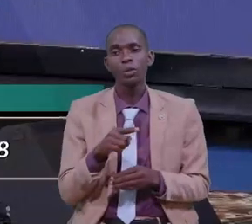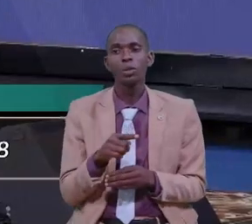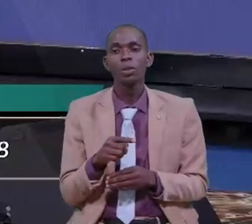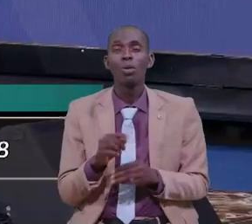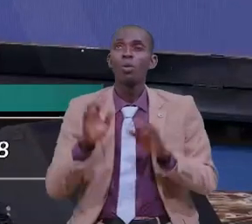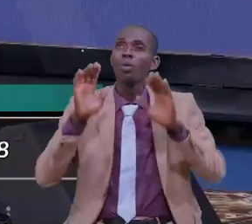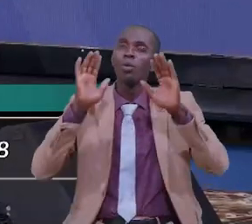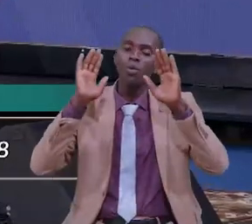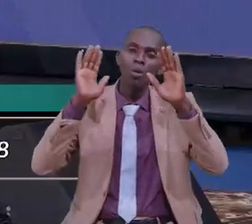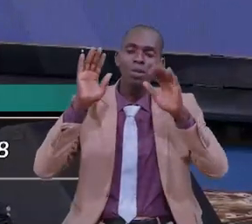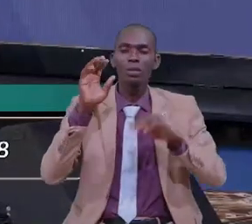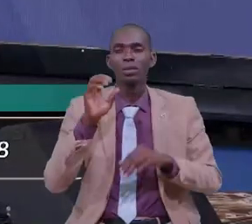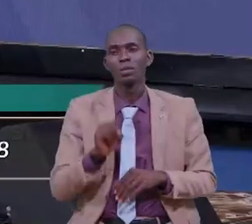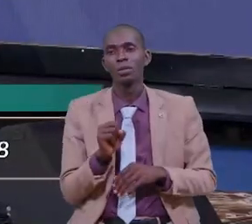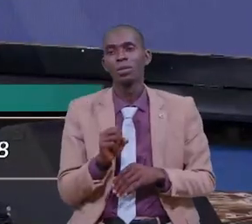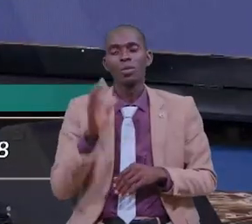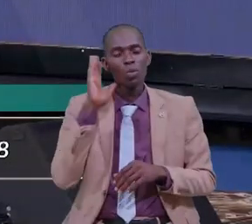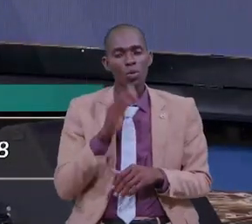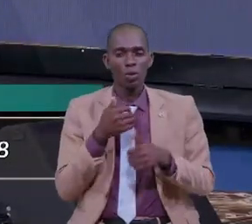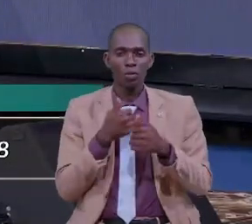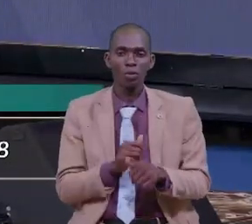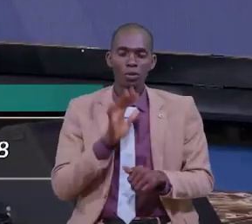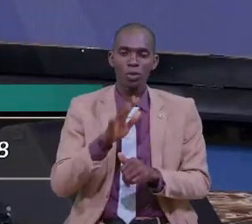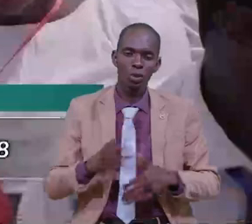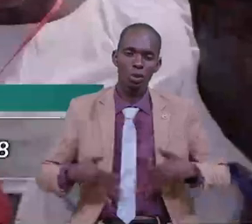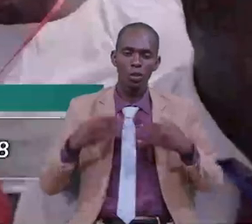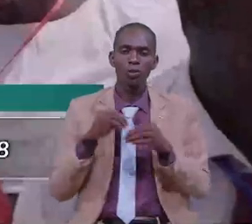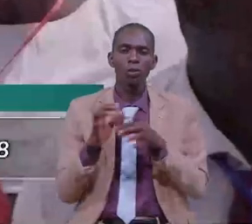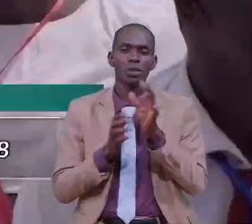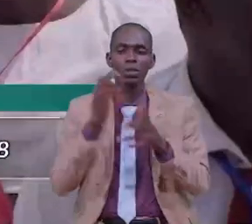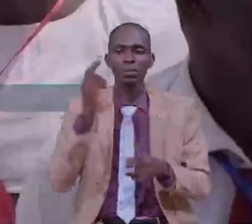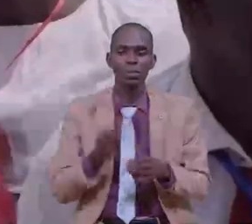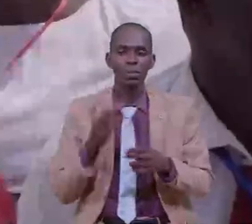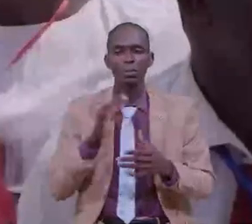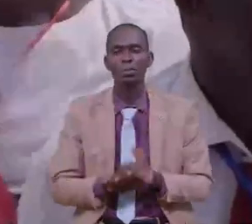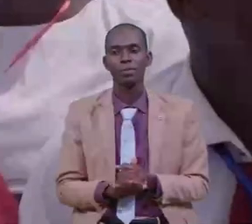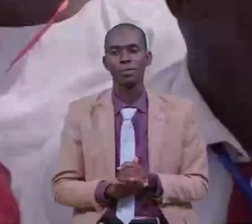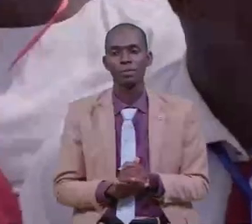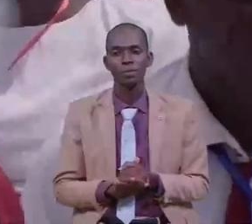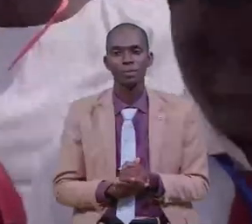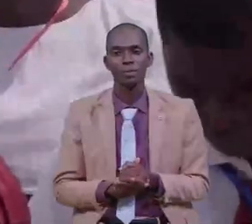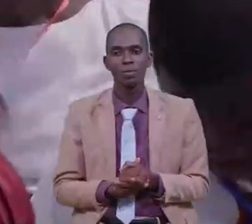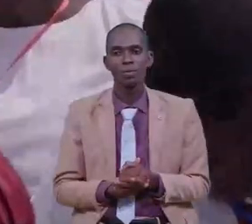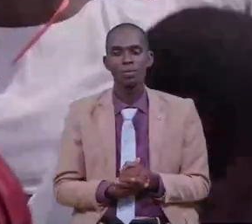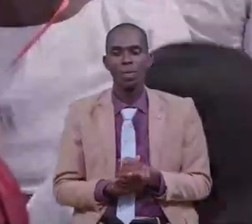sujet. Les signes et les prodiges vont t'accompagner dans ta vie au nom de Jésus.